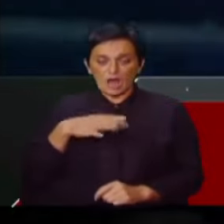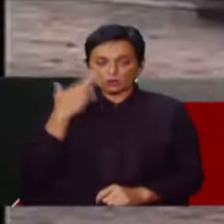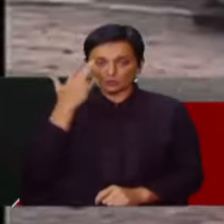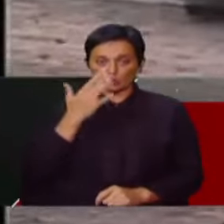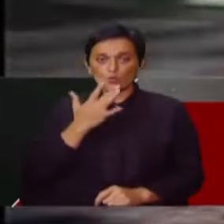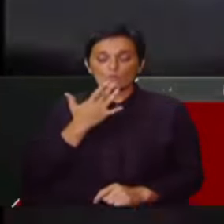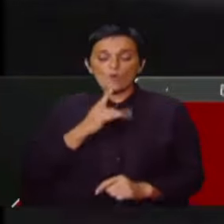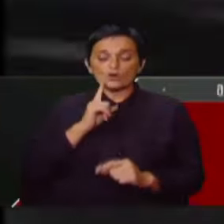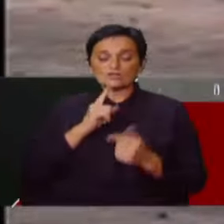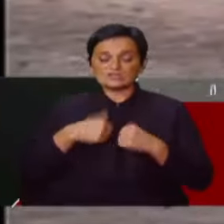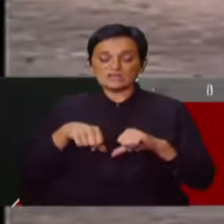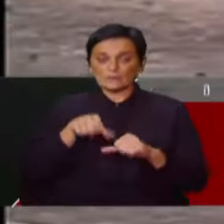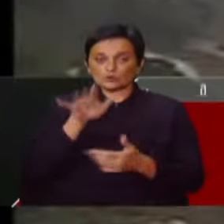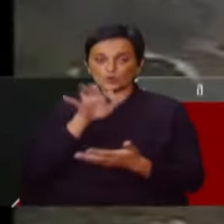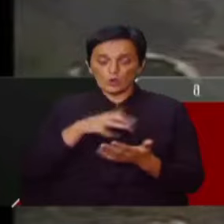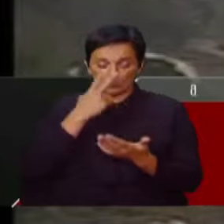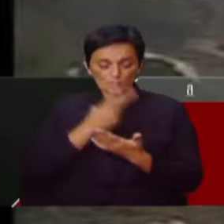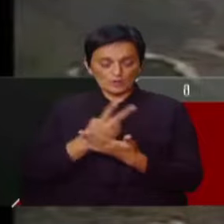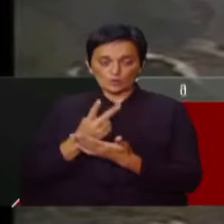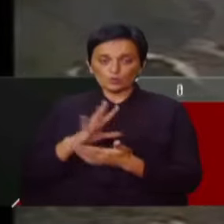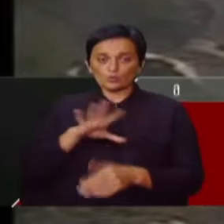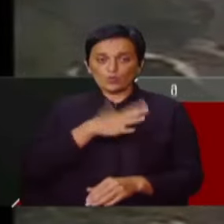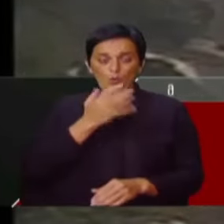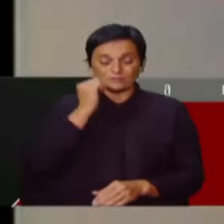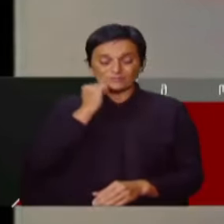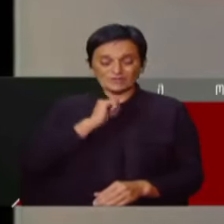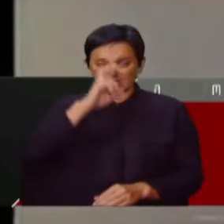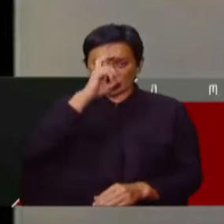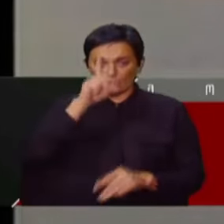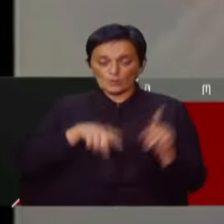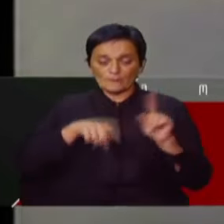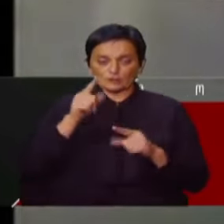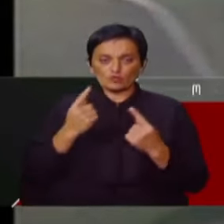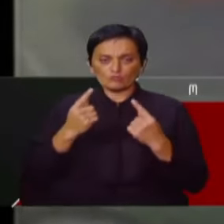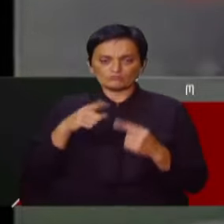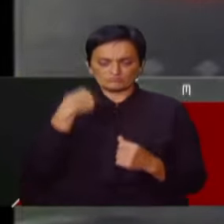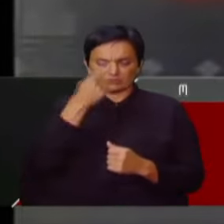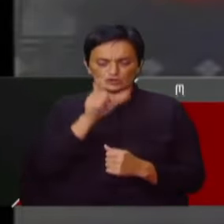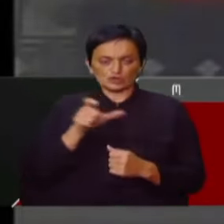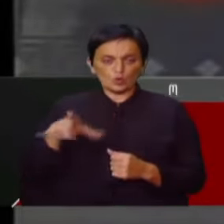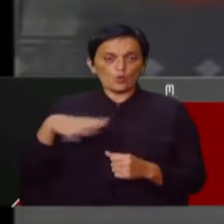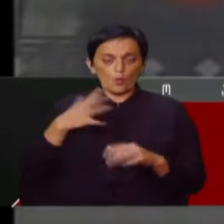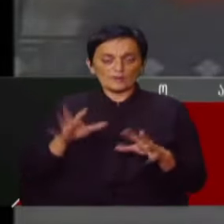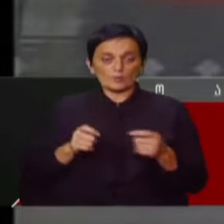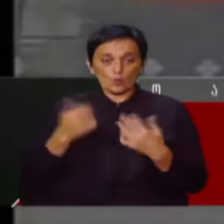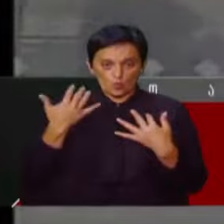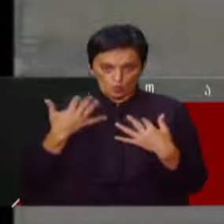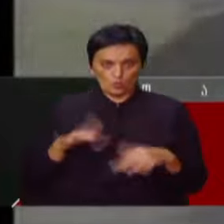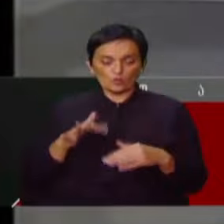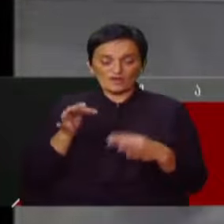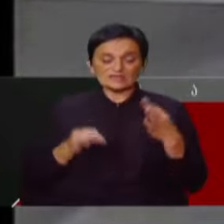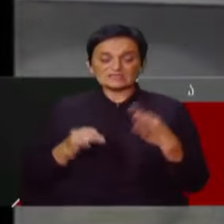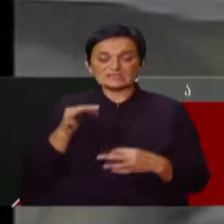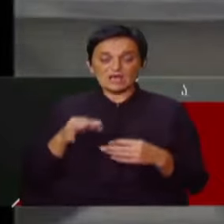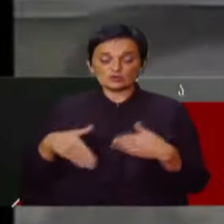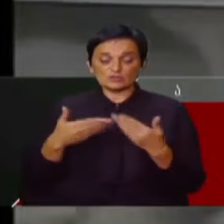ოცნების პოლიცსაბჭოს განცხადებით, მიუხედავად იმისა, რომ ყოფილი ხელისუფლების ზოგიერთ მაღალჩინოსანს, მათ შორის ყოფილ პრეზიდენტს უკვე მოუწია